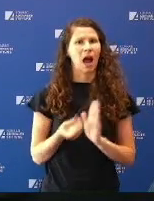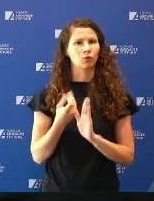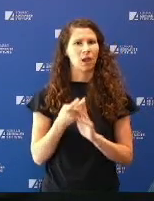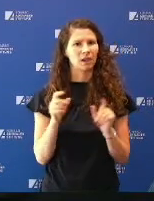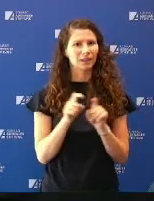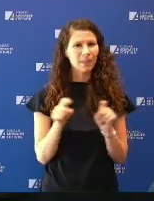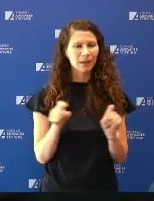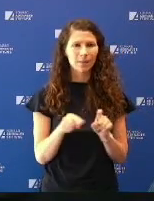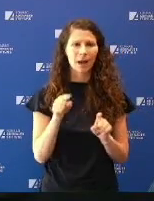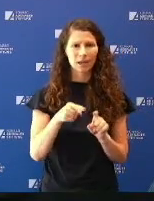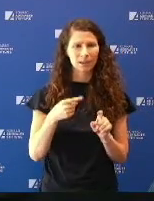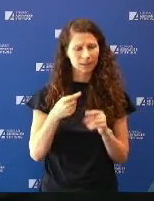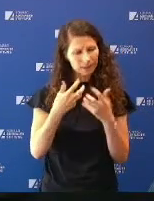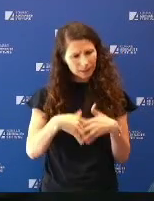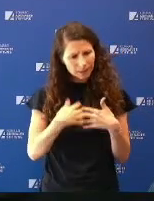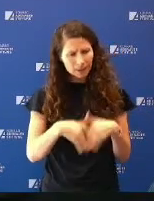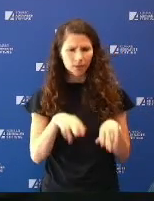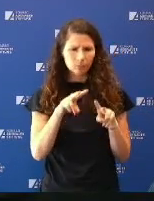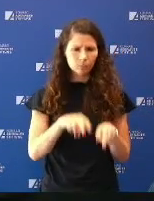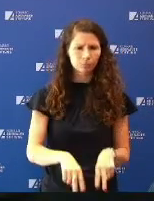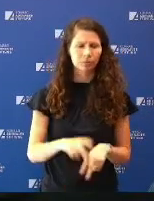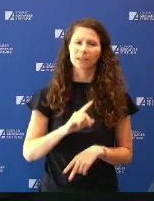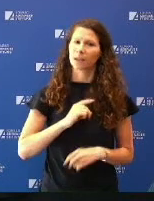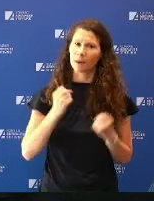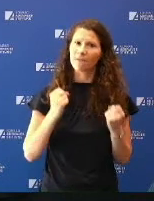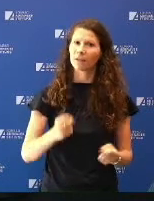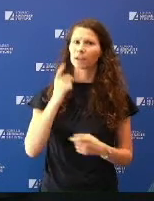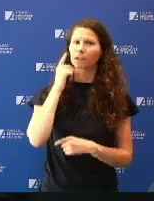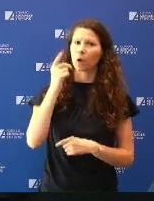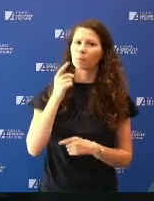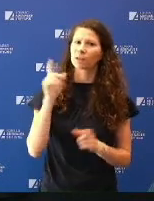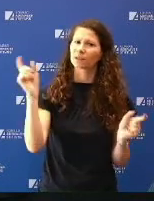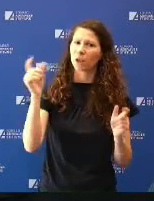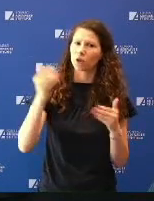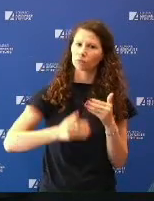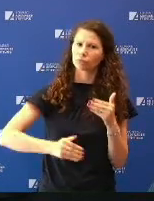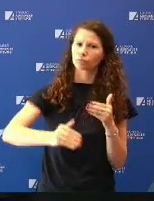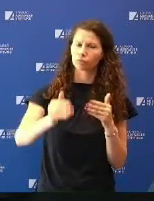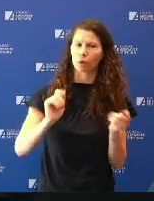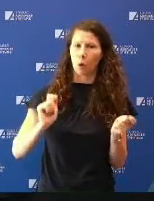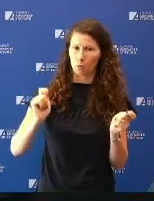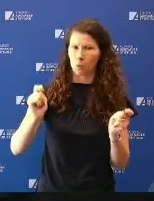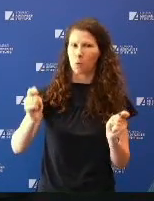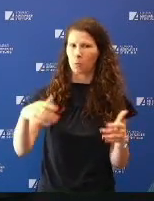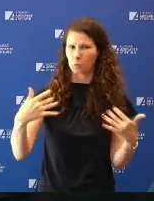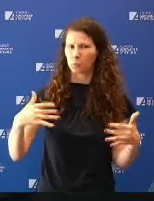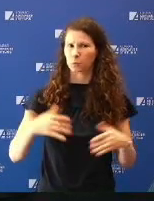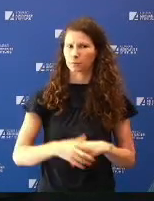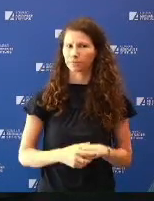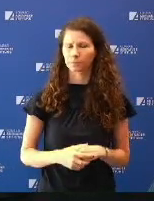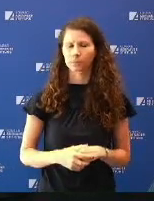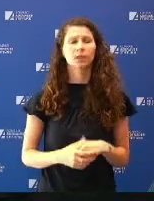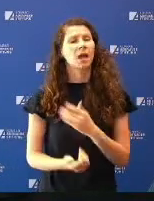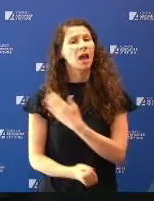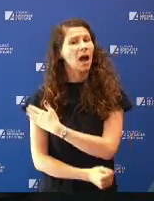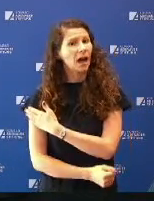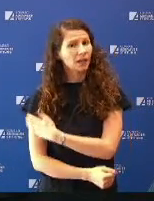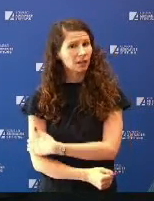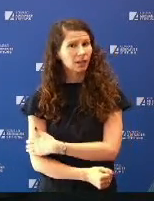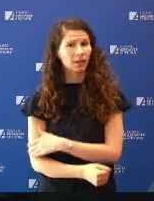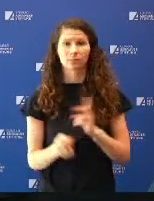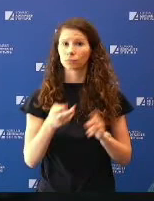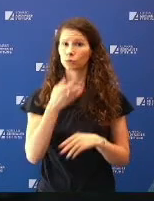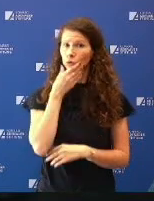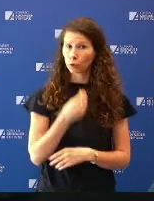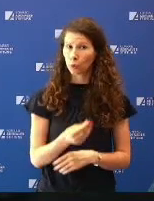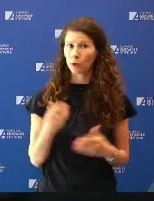auch, ich bin davon überzeugt, die Gesellschaft in den nächsten Jahren sehr verändern wird. Und zum anderen ist es natürlich schön, wenn man